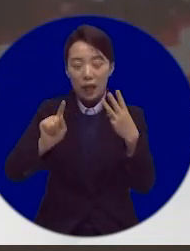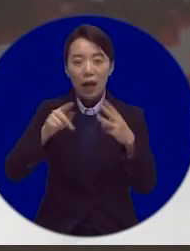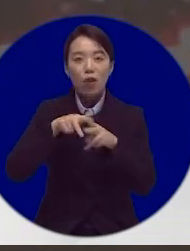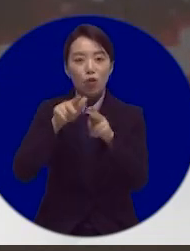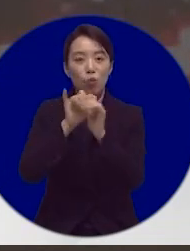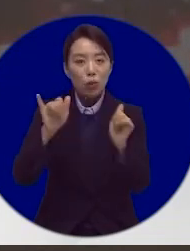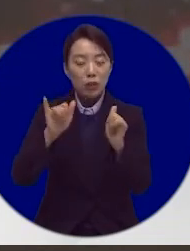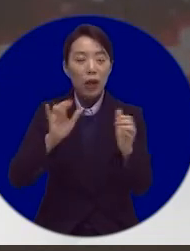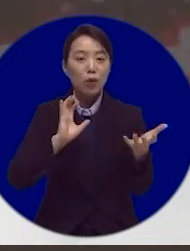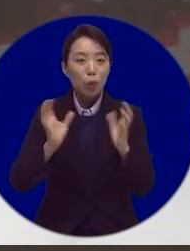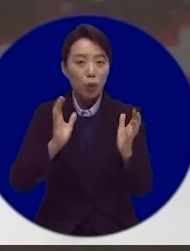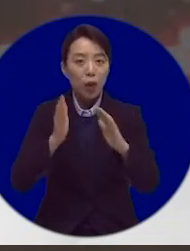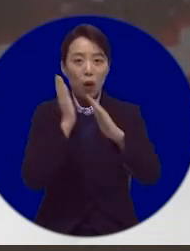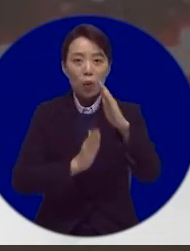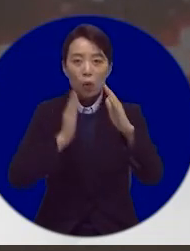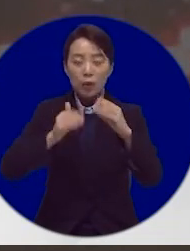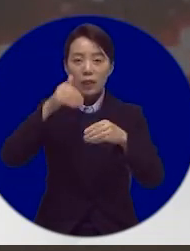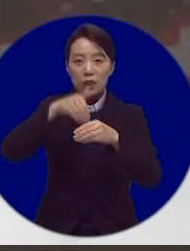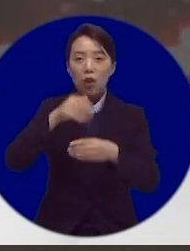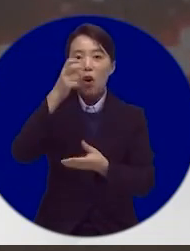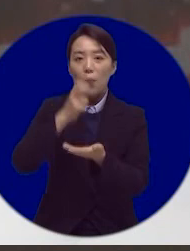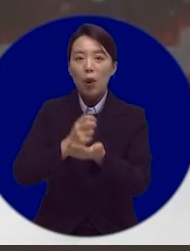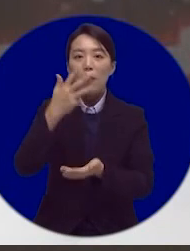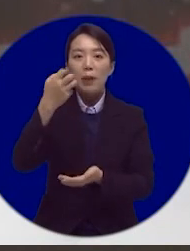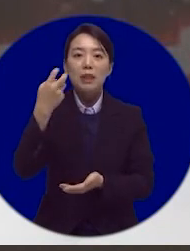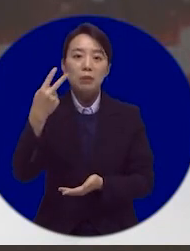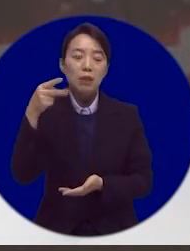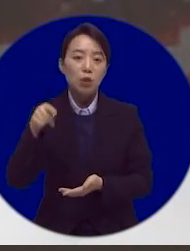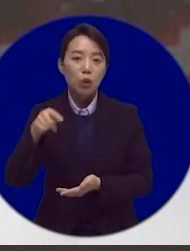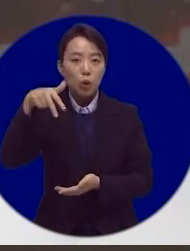제3차 후보자 토론회는 공직선거법